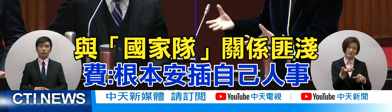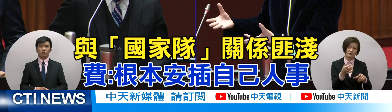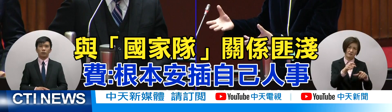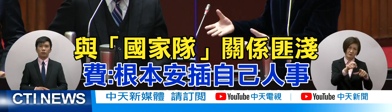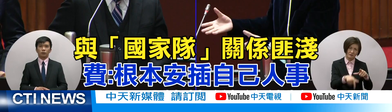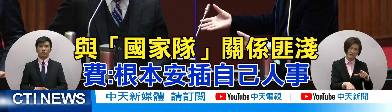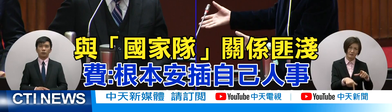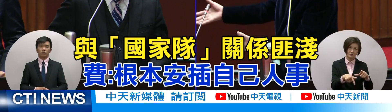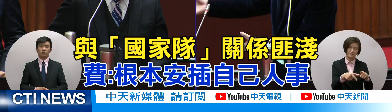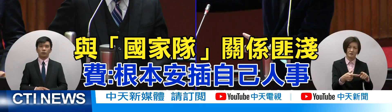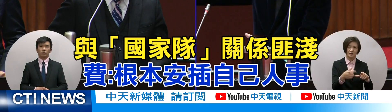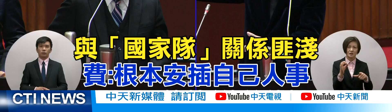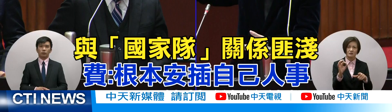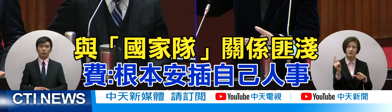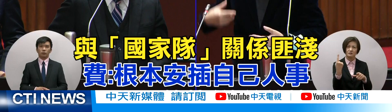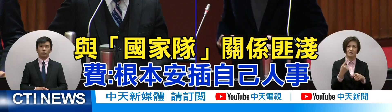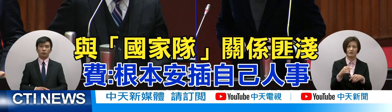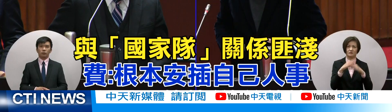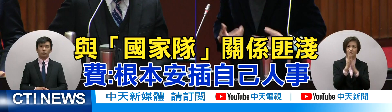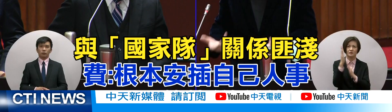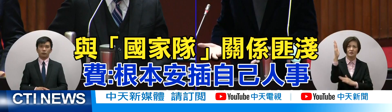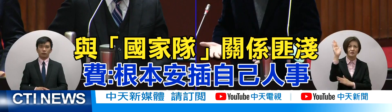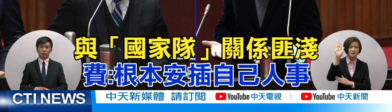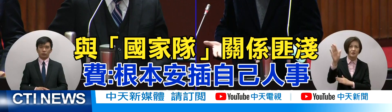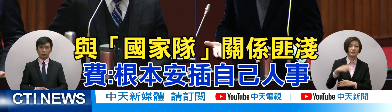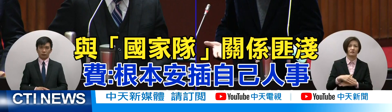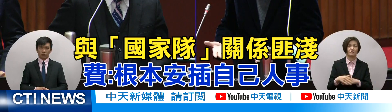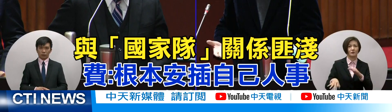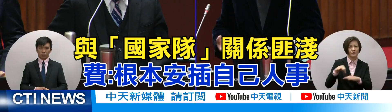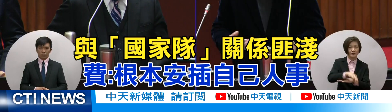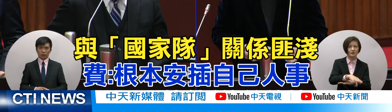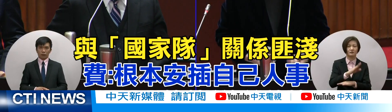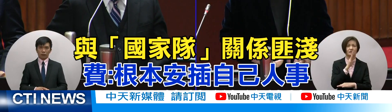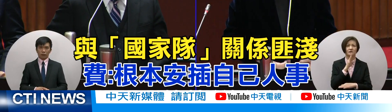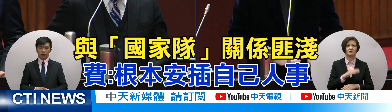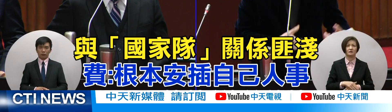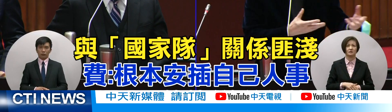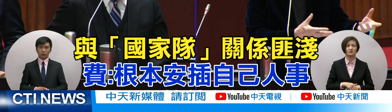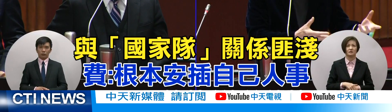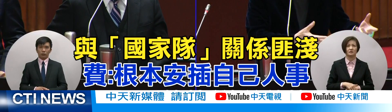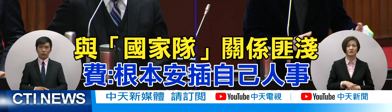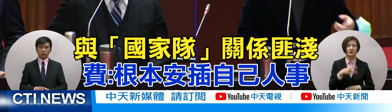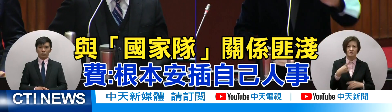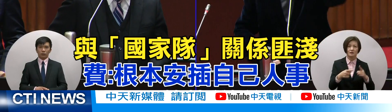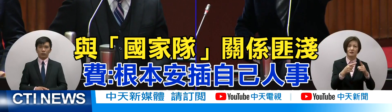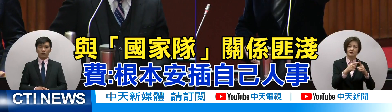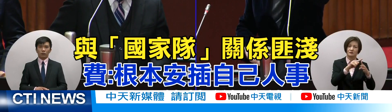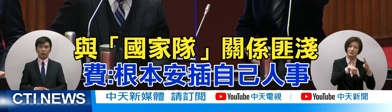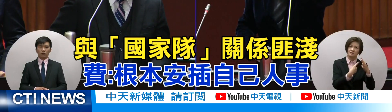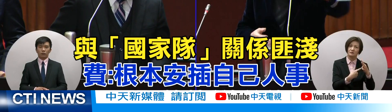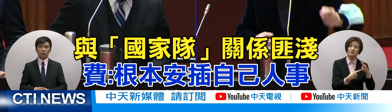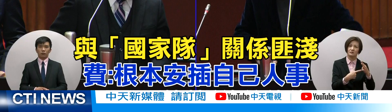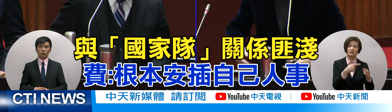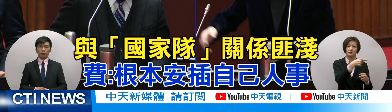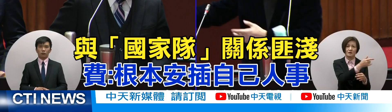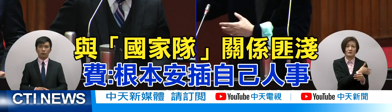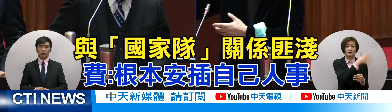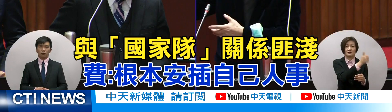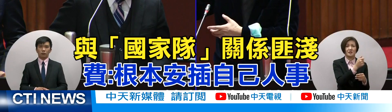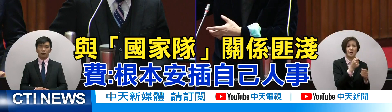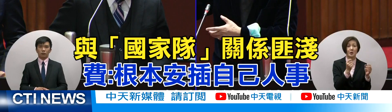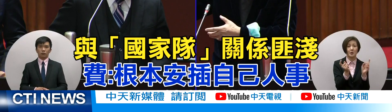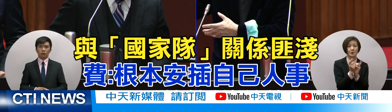成都是关谷的公司投资的，然后呢，人呢也是他的爱将派去